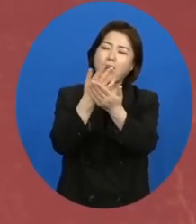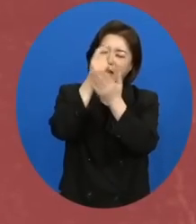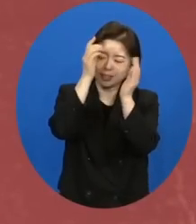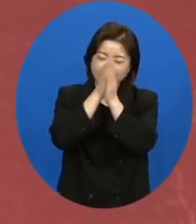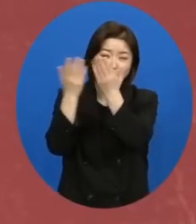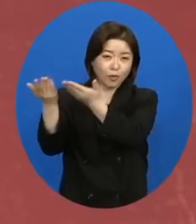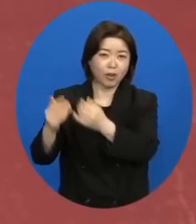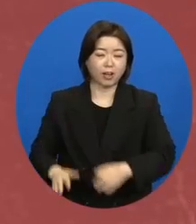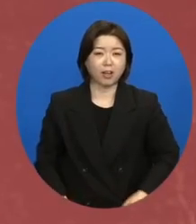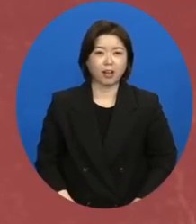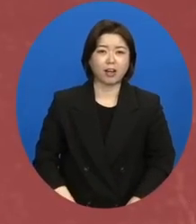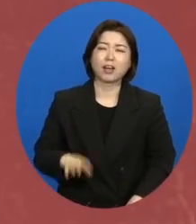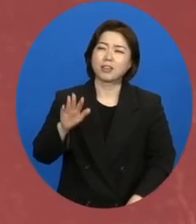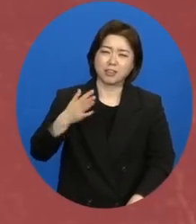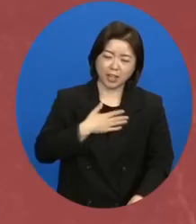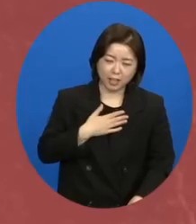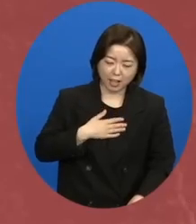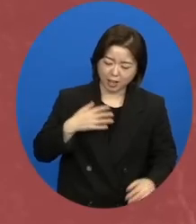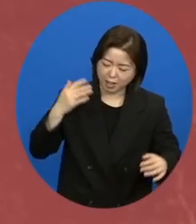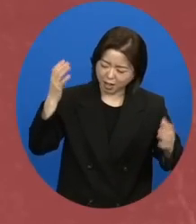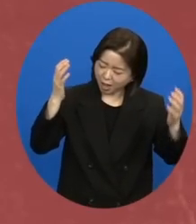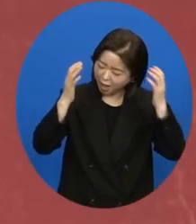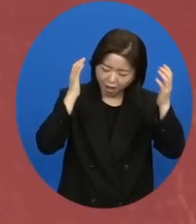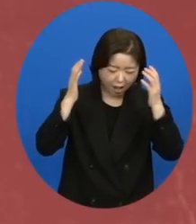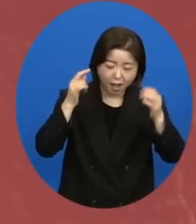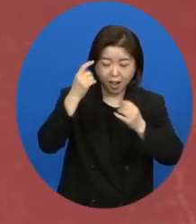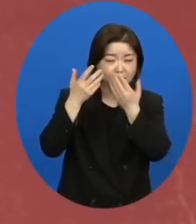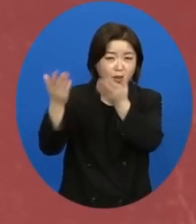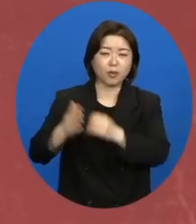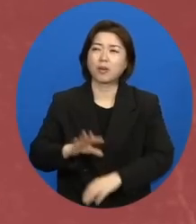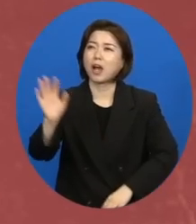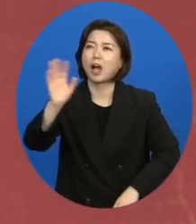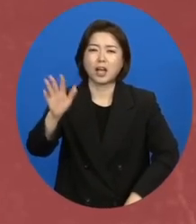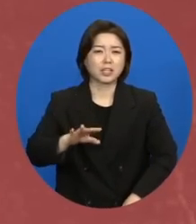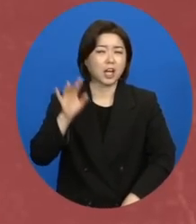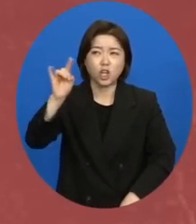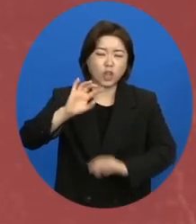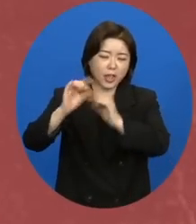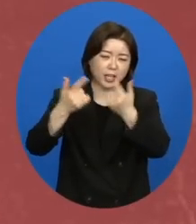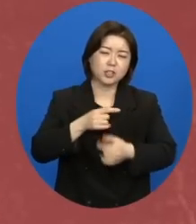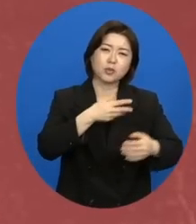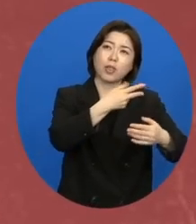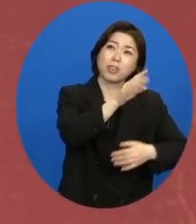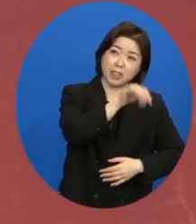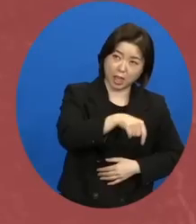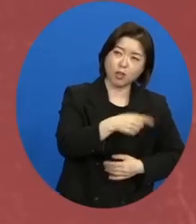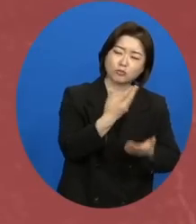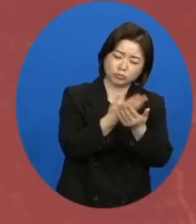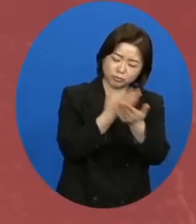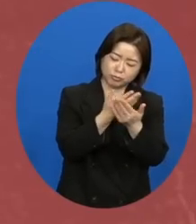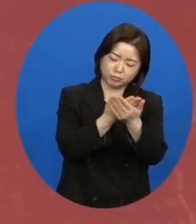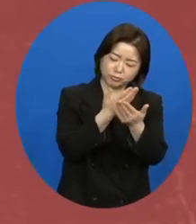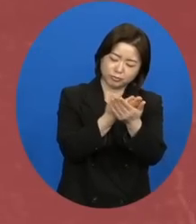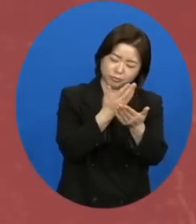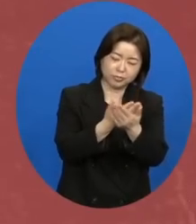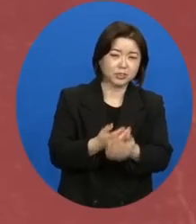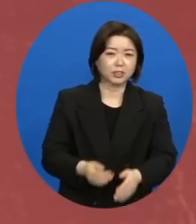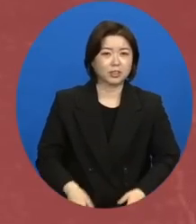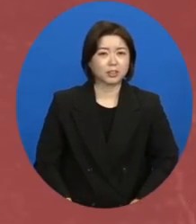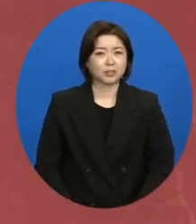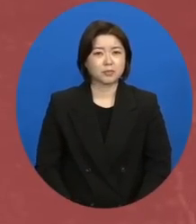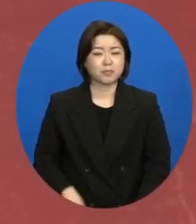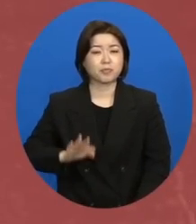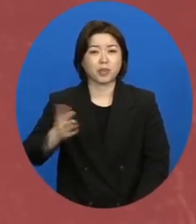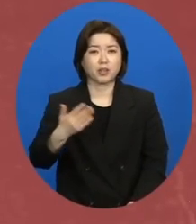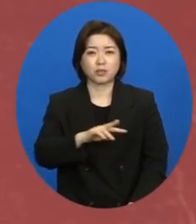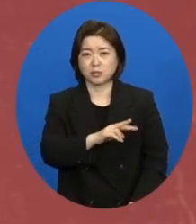그동안 회개합니다. 내가 정신없이 기도했습니다. 아닙니다. 현대가 아니라 대우입니다. 대우입니다. 대우입니다. 요즘에